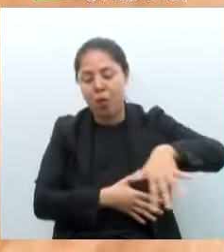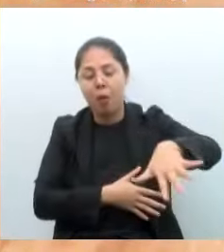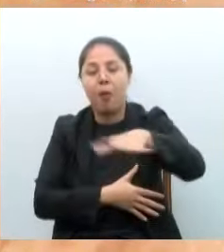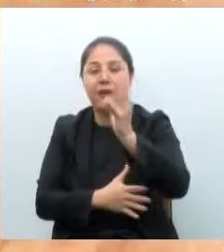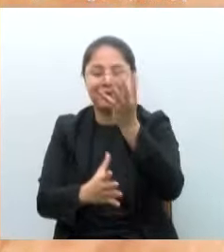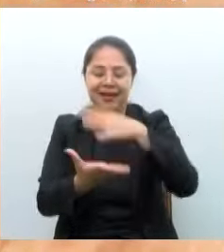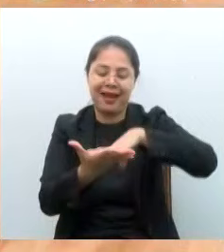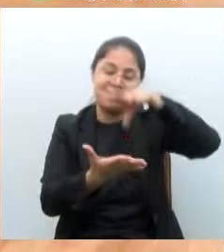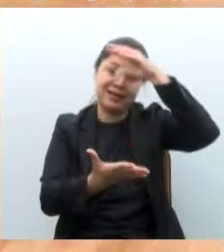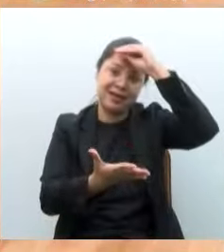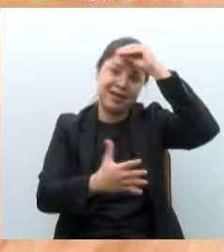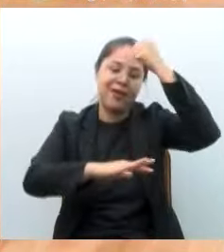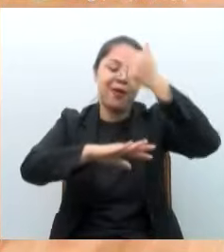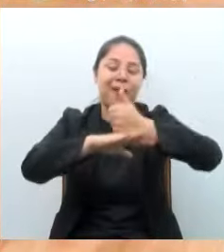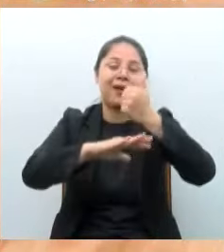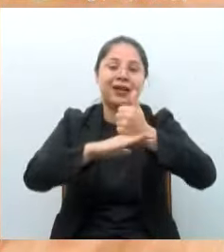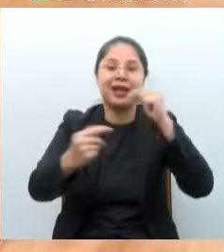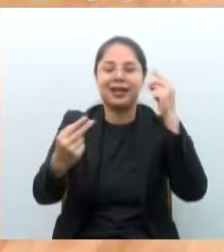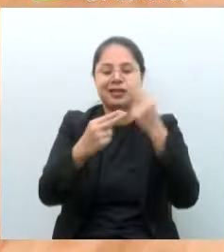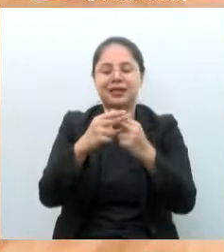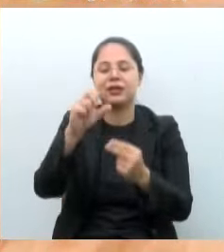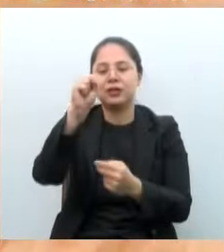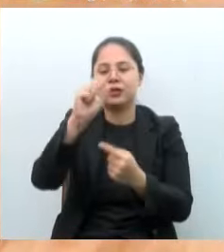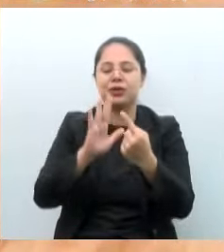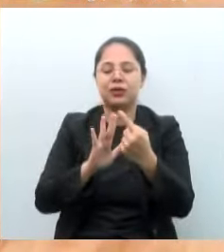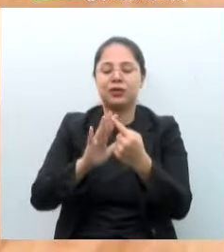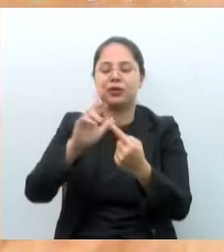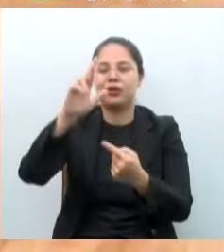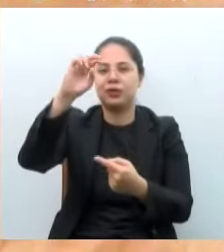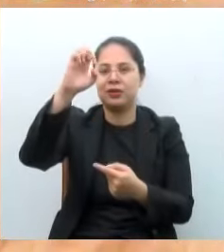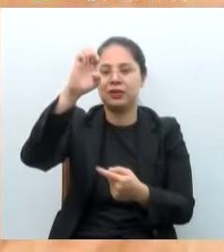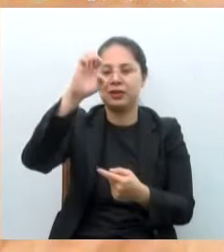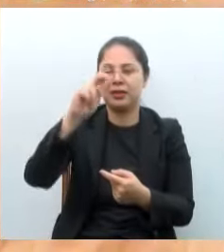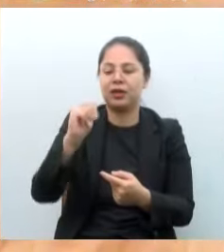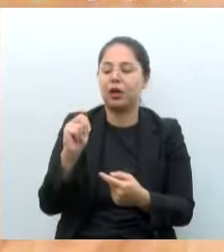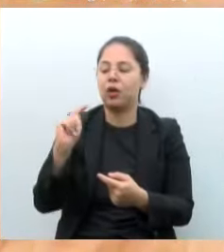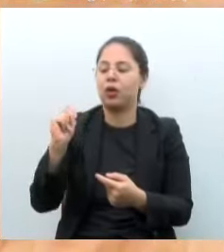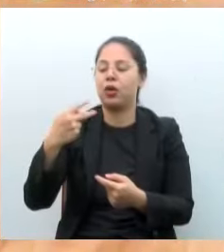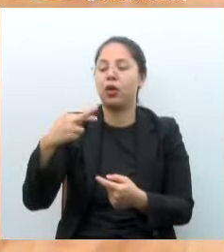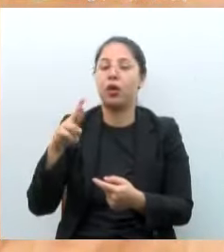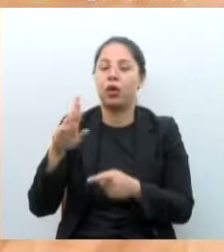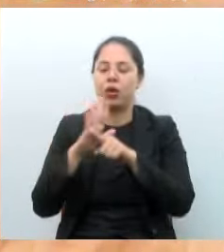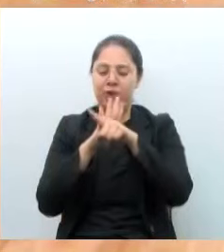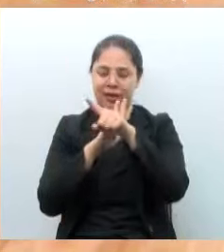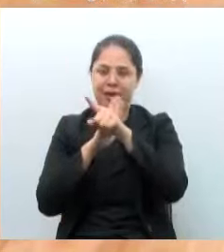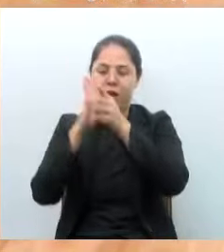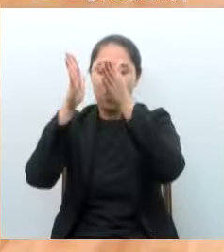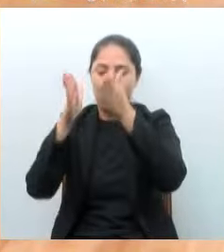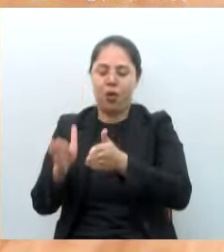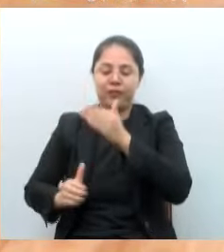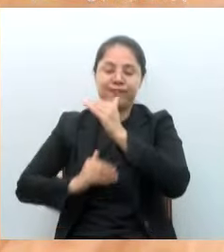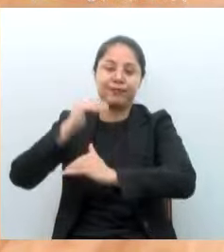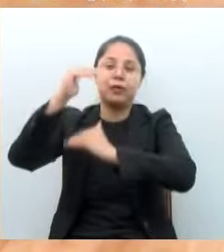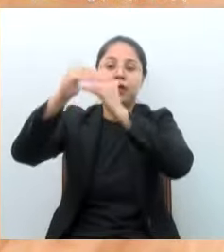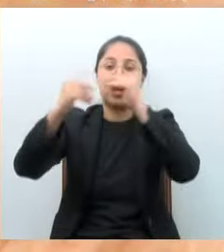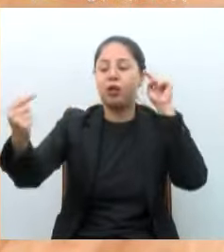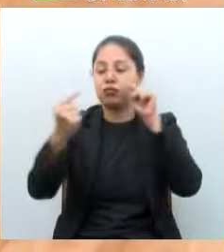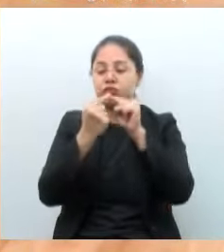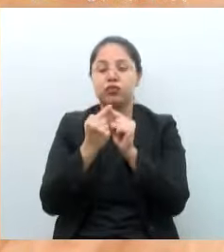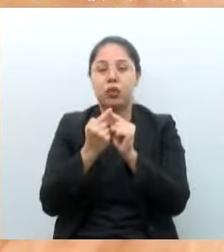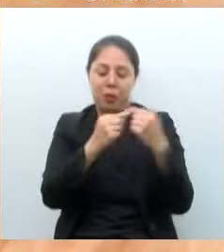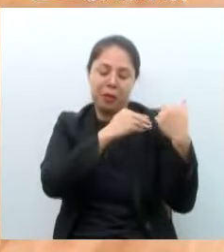าโดยท่านผอ.สุรินทร์มั่นประสงค์ค่ะท่านผู้อำนวยการสำนักพัฒนาระบบบริหารงานบุคคลและนิติการท่านมีในเรื่องของประเด็นการล